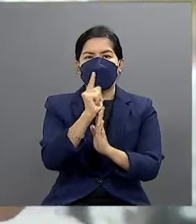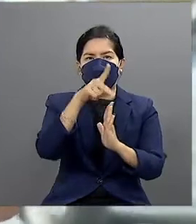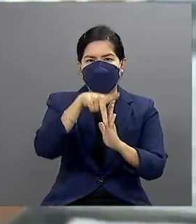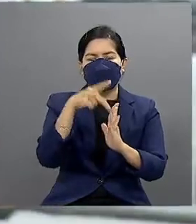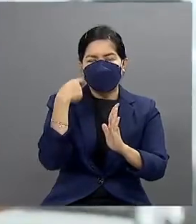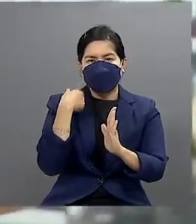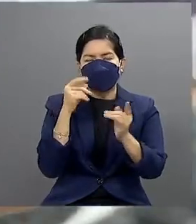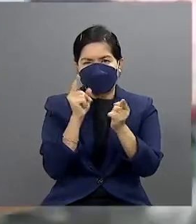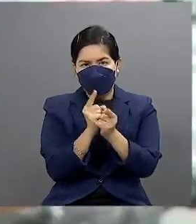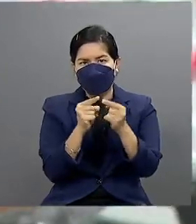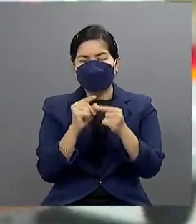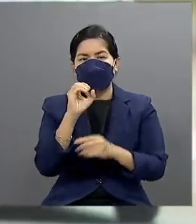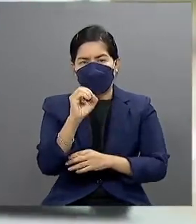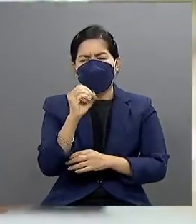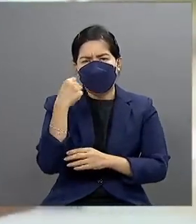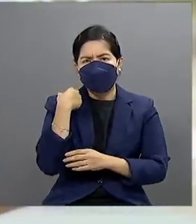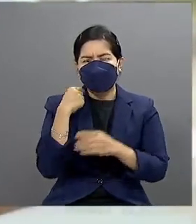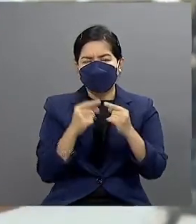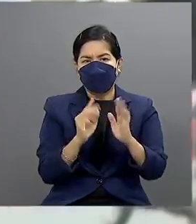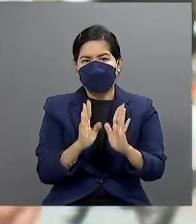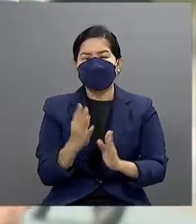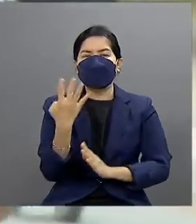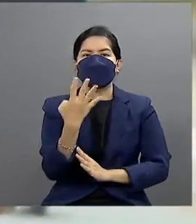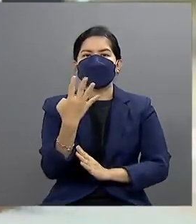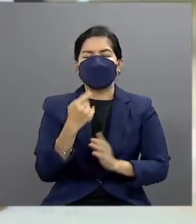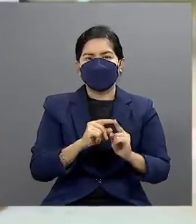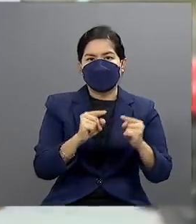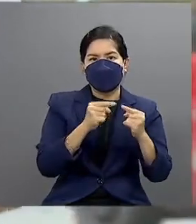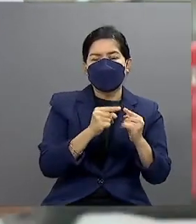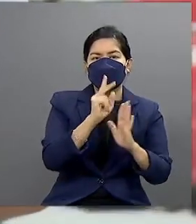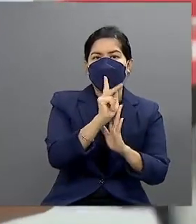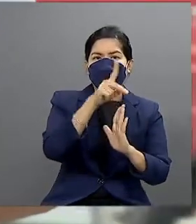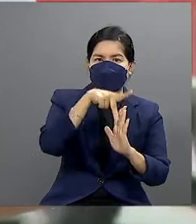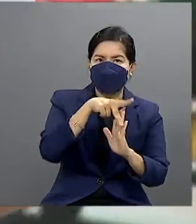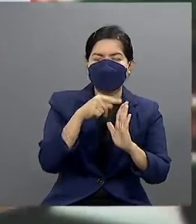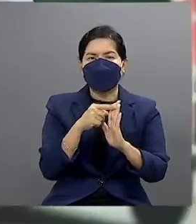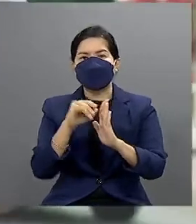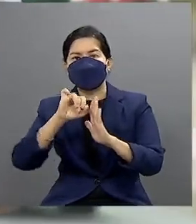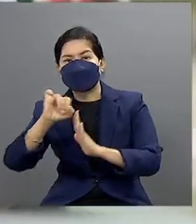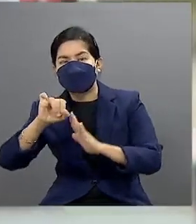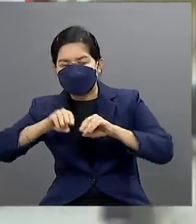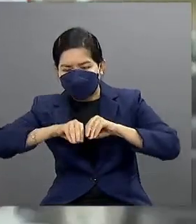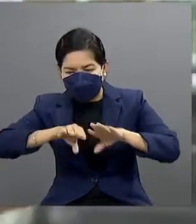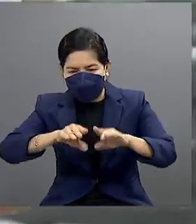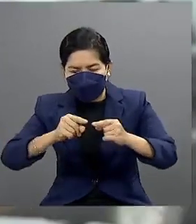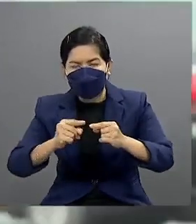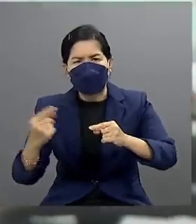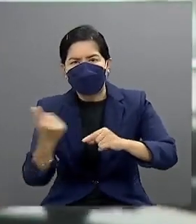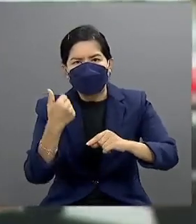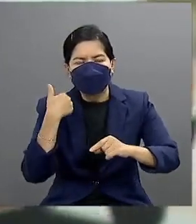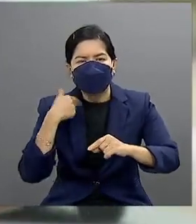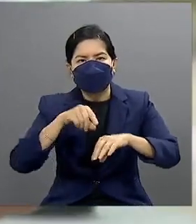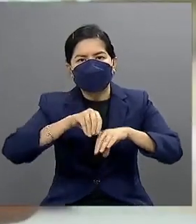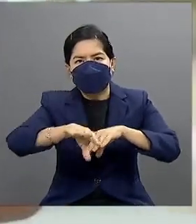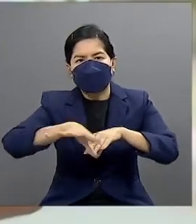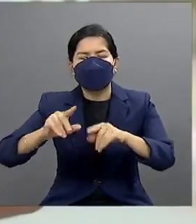ม อยู่จำนวน4คนนะครับแต่ทั้ง2จังหวัดยังไม่พบการระบาดเป็นวงกว้างนะครับทำให้ภาพรวมของการท่องเที่ยวยังถือ